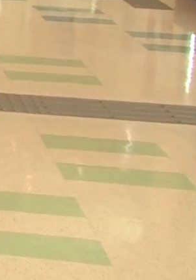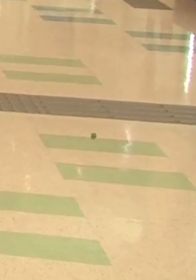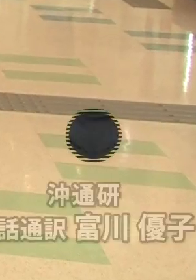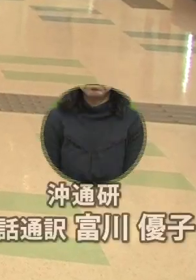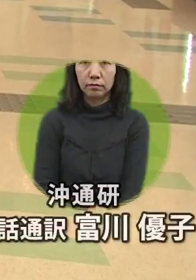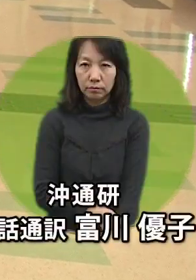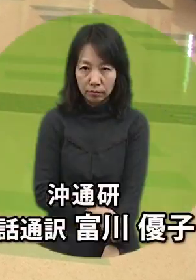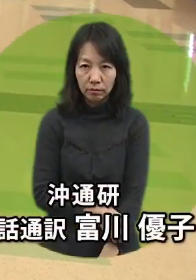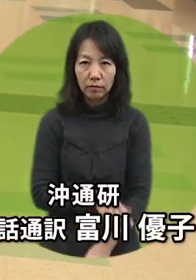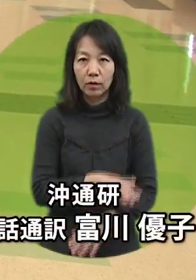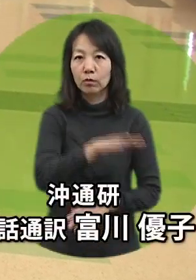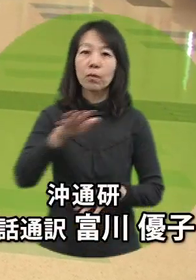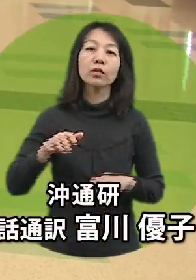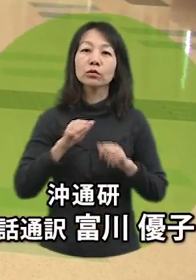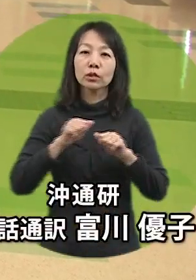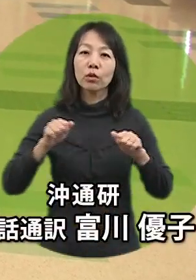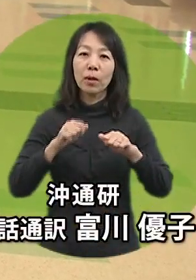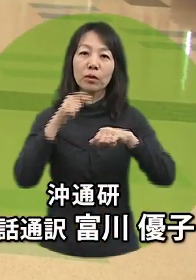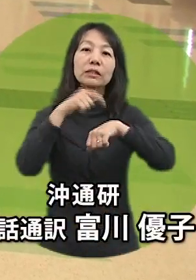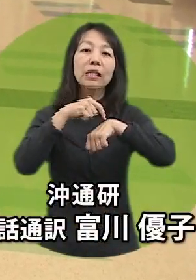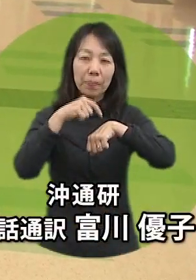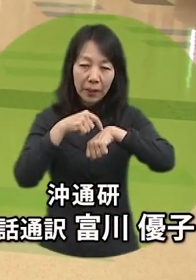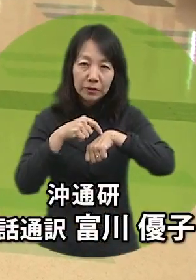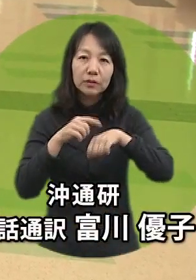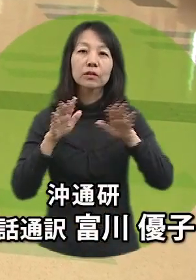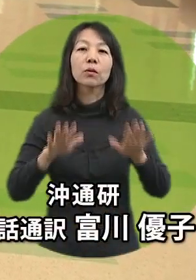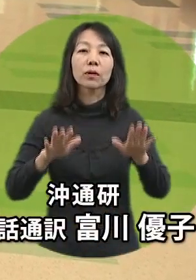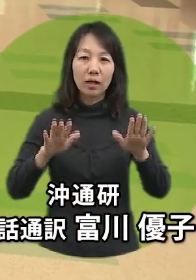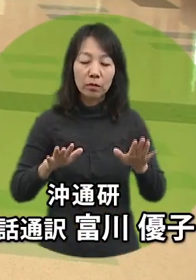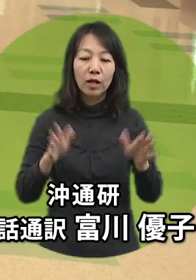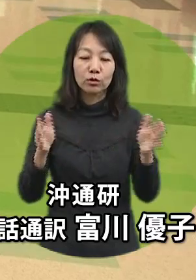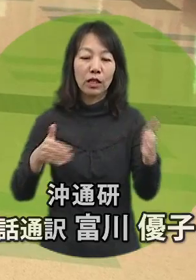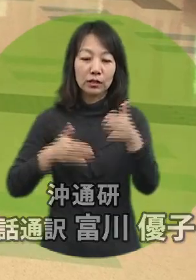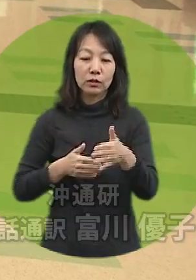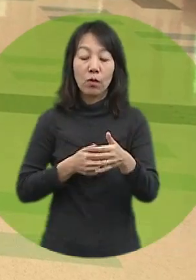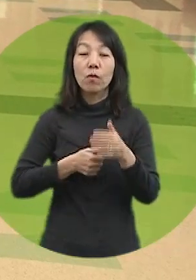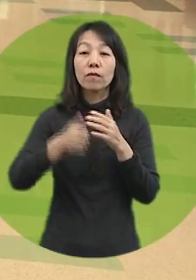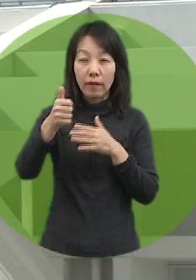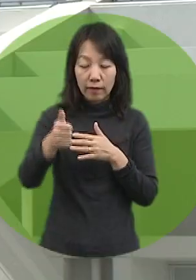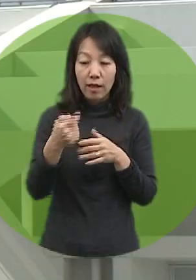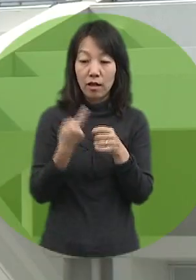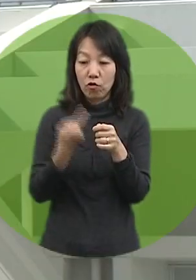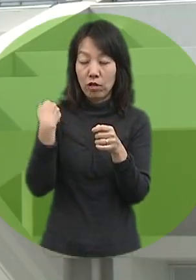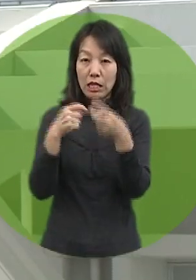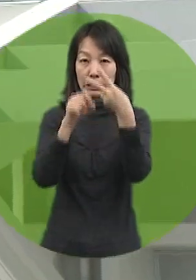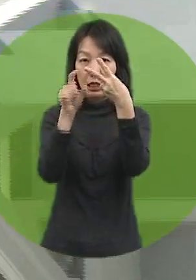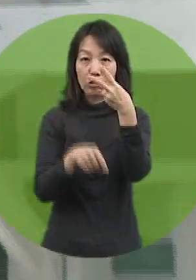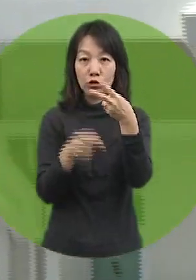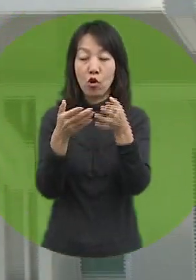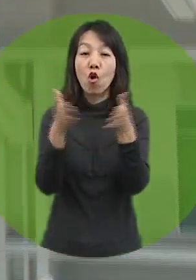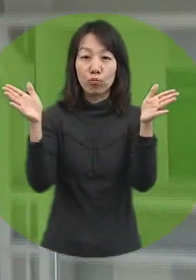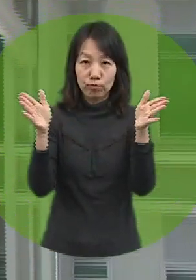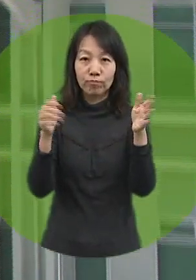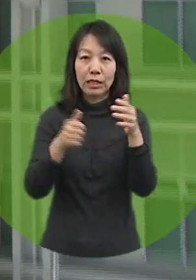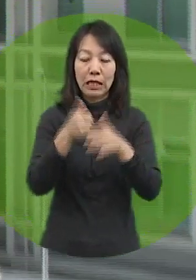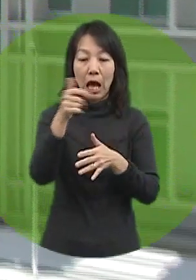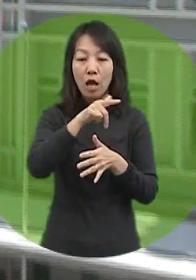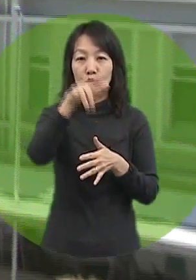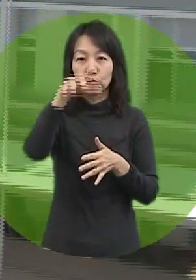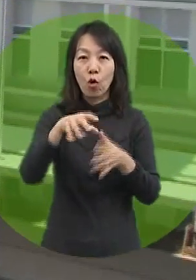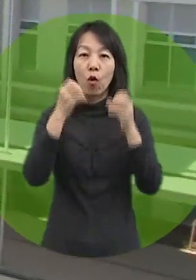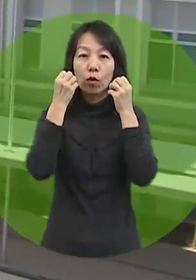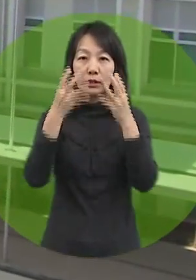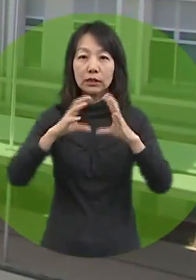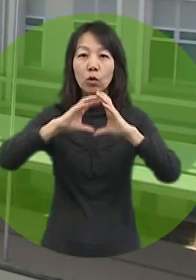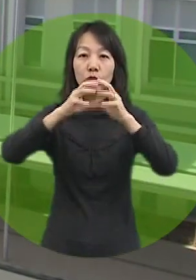うまいち広場の時間です。今回はスタジオを飛び出して去年2月にオープンした那覇空港新国際旅客